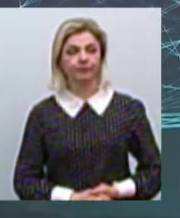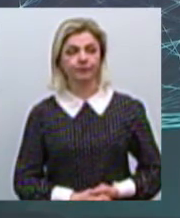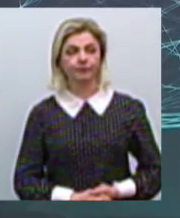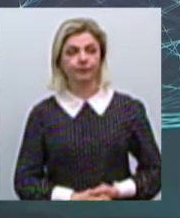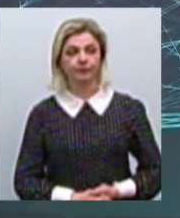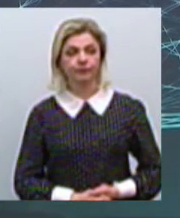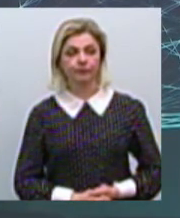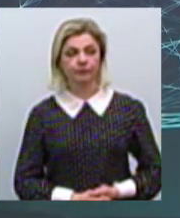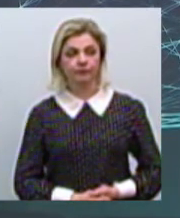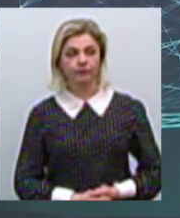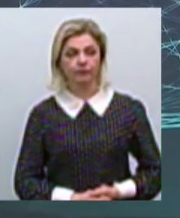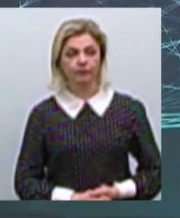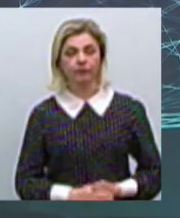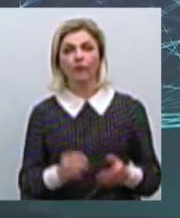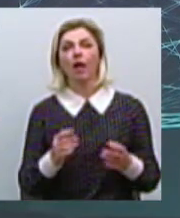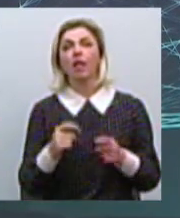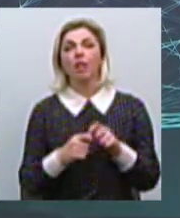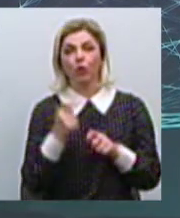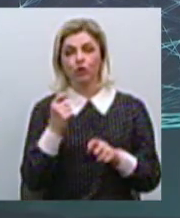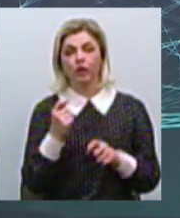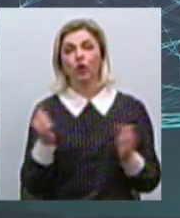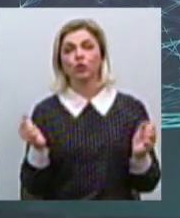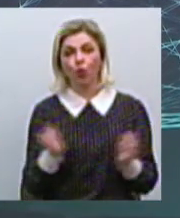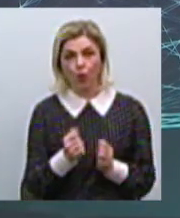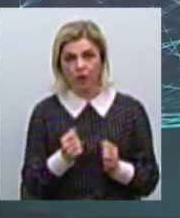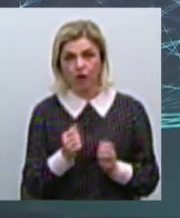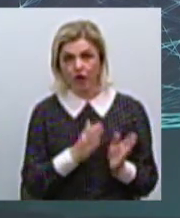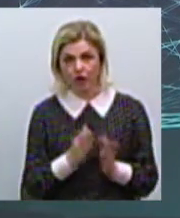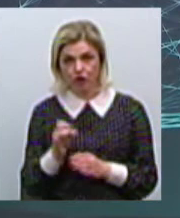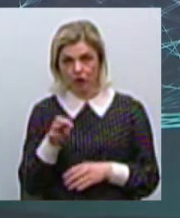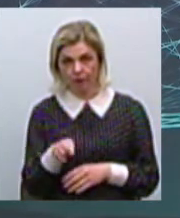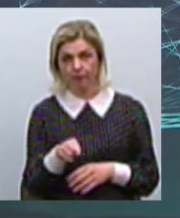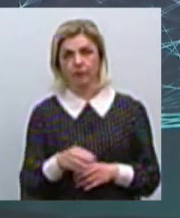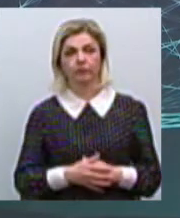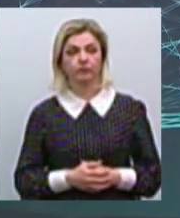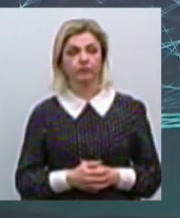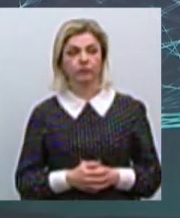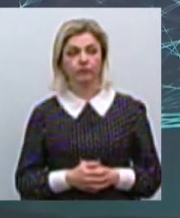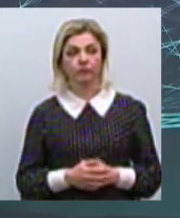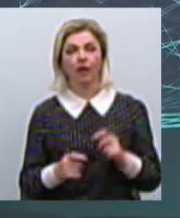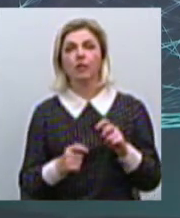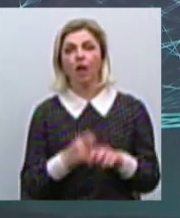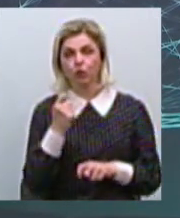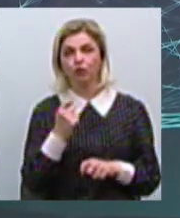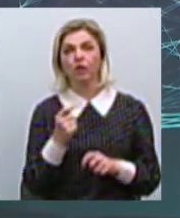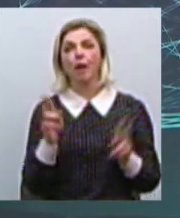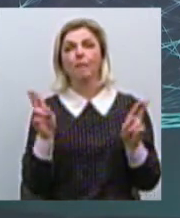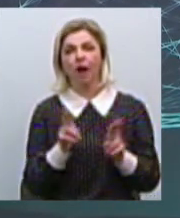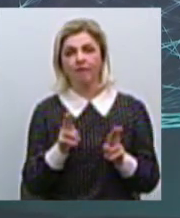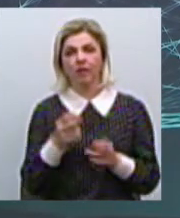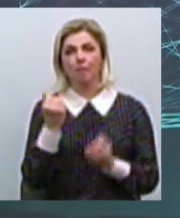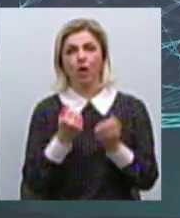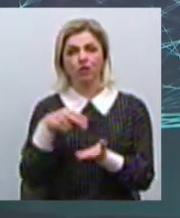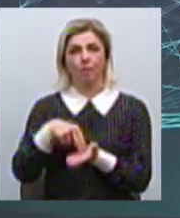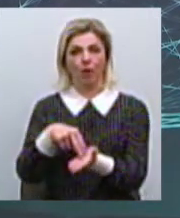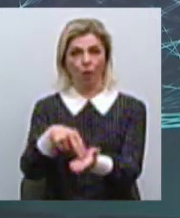Це, звісно ж, порушення швидкісного режиму і там порушення правил паркування і так далі. Я не пам'ятаю всі